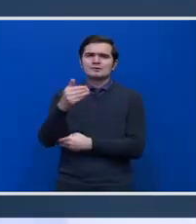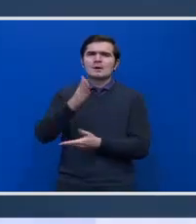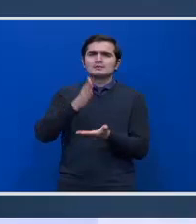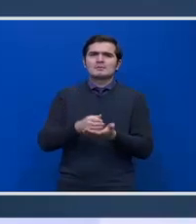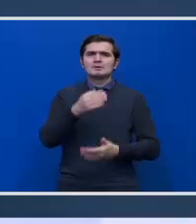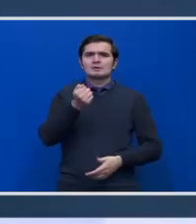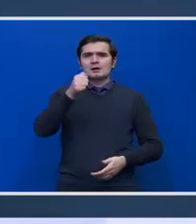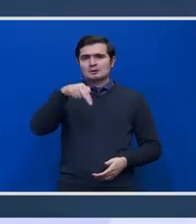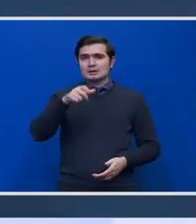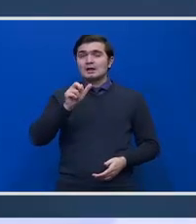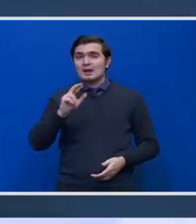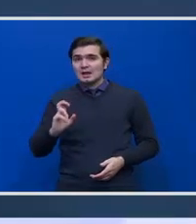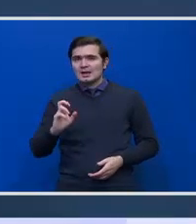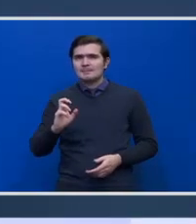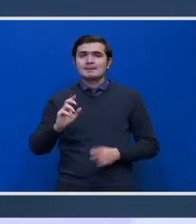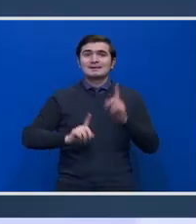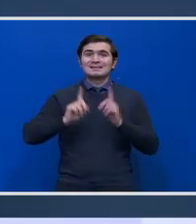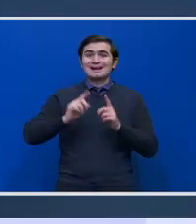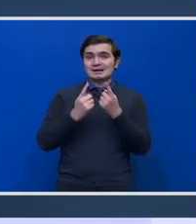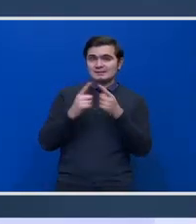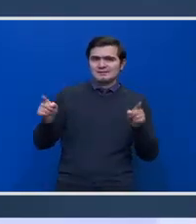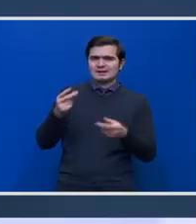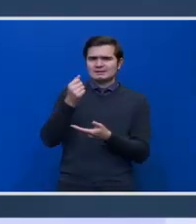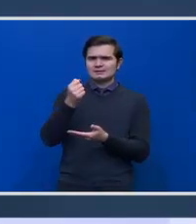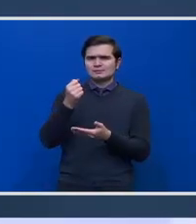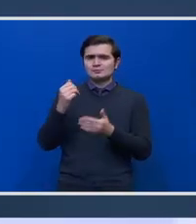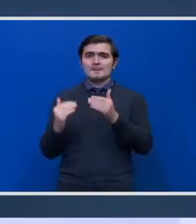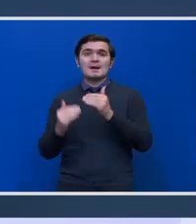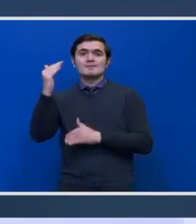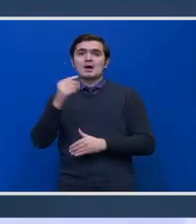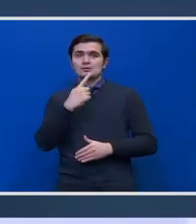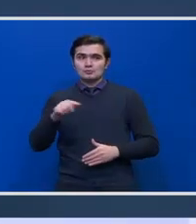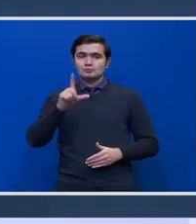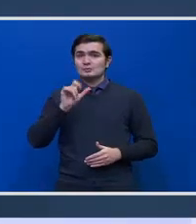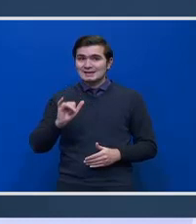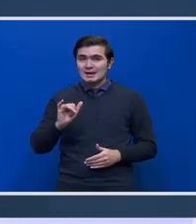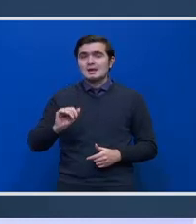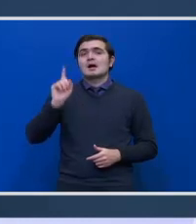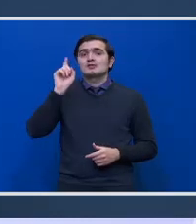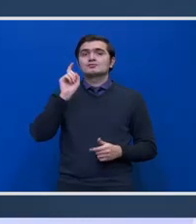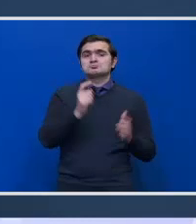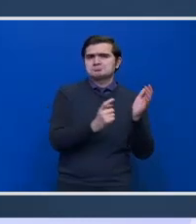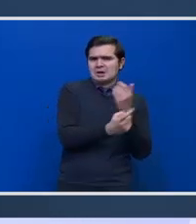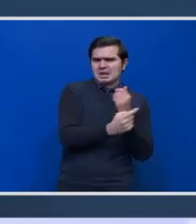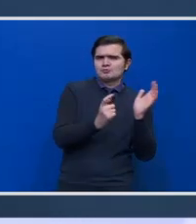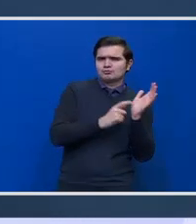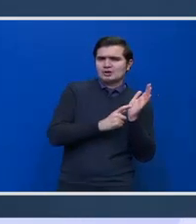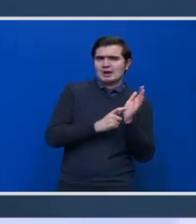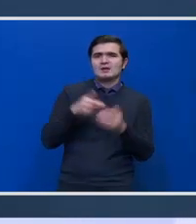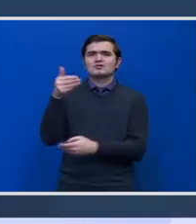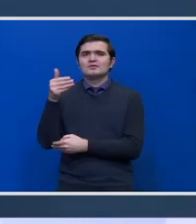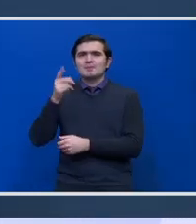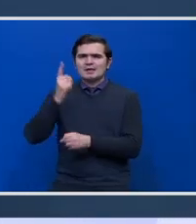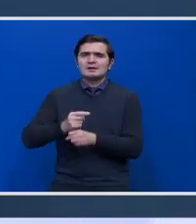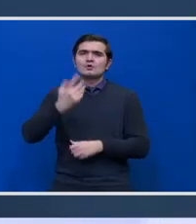ANRE. Dacă diferența de sumă este mai mare de 100 de lei, atunci la cererea clientului în termen de 5 zile, furnizorul are obligația